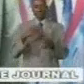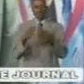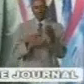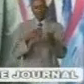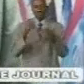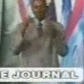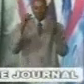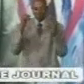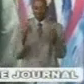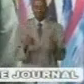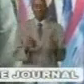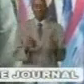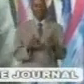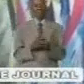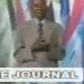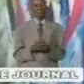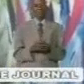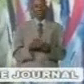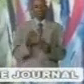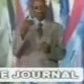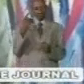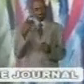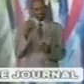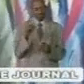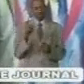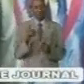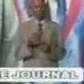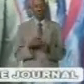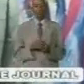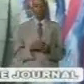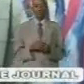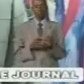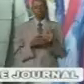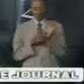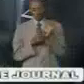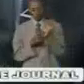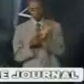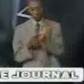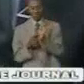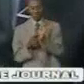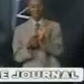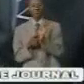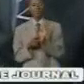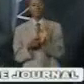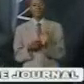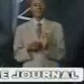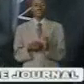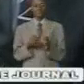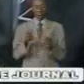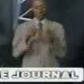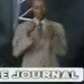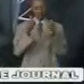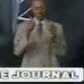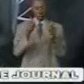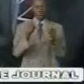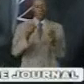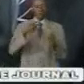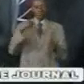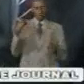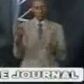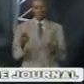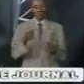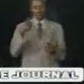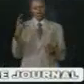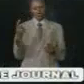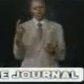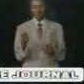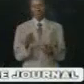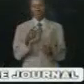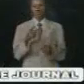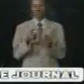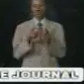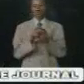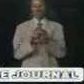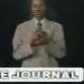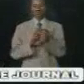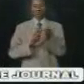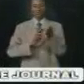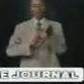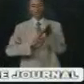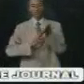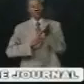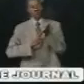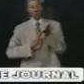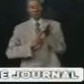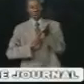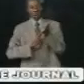à ses coups de pinceau, les mouvements et les formes, la réalité de la vie quotidienne et les couleurs bariolées puisées dans